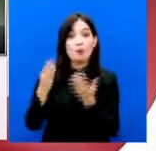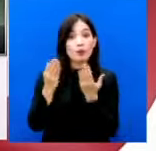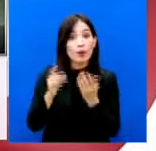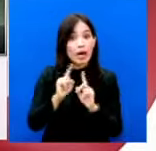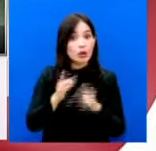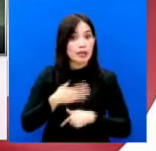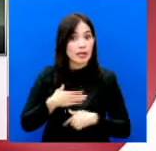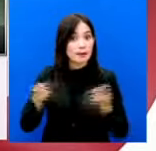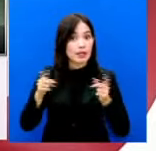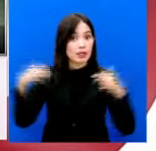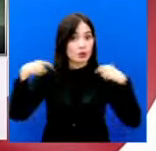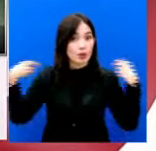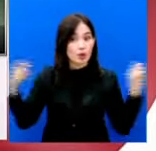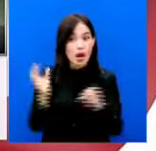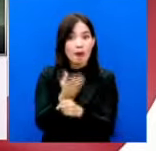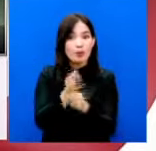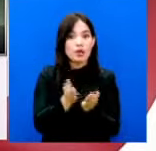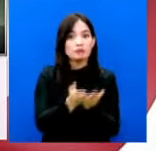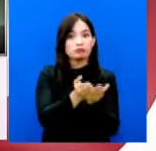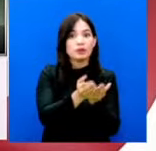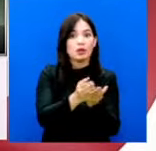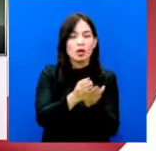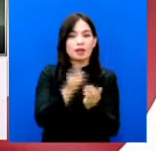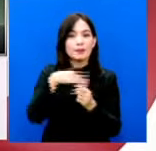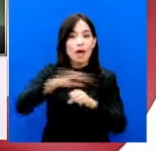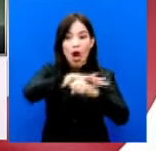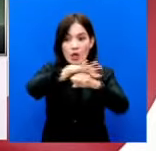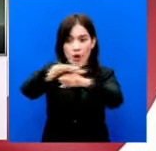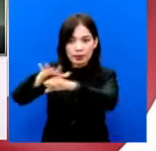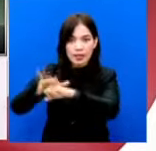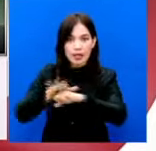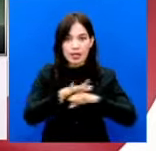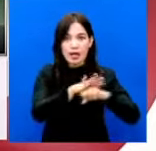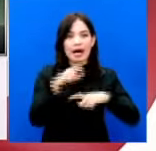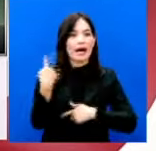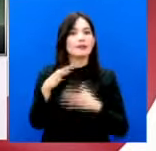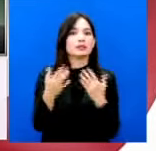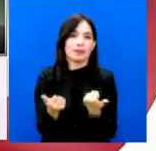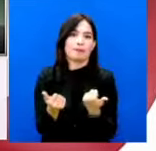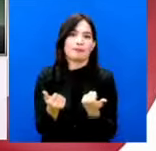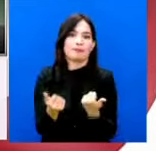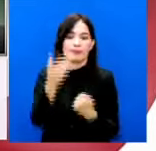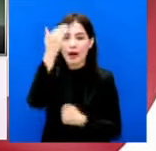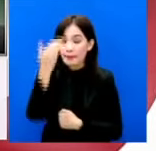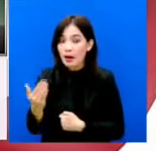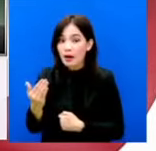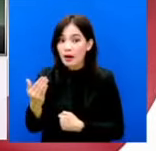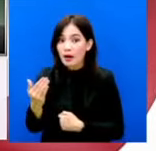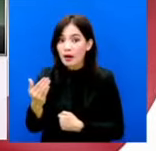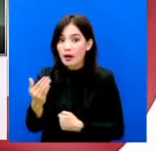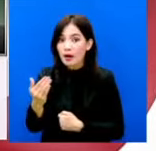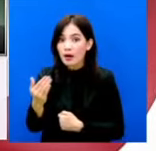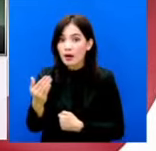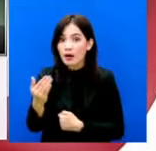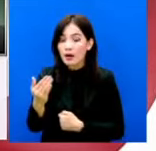saya jadi gubernur, bukan hanya ambulans laut, ambulans udara, helikopter harus kita siapkan. Kenapa? Kenapa kita siapkan